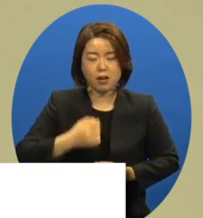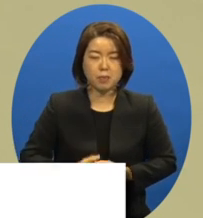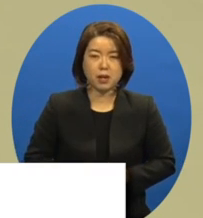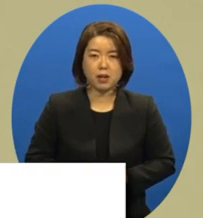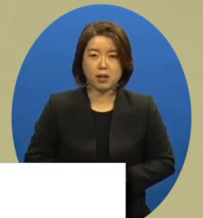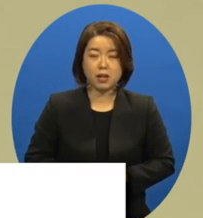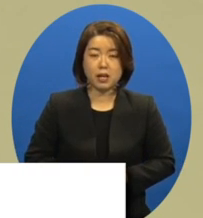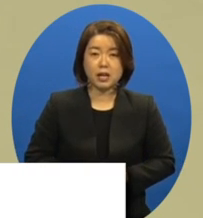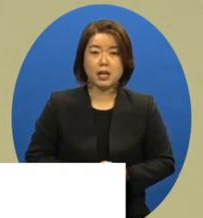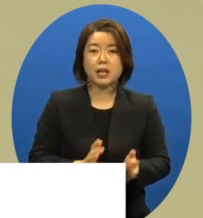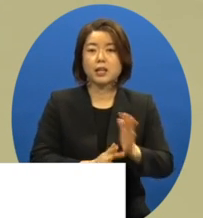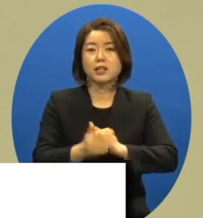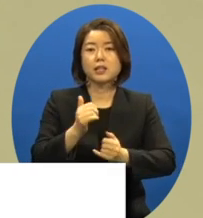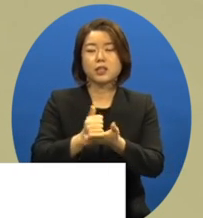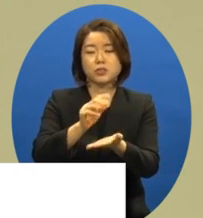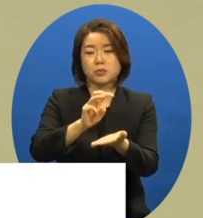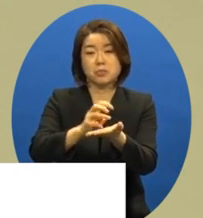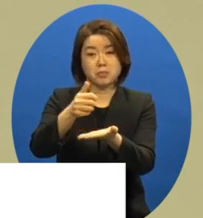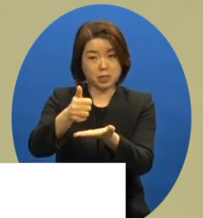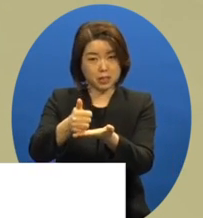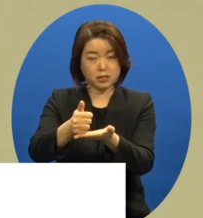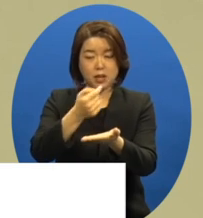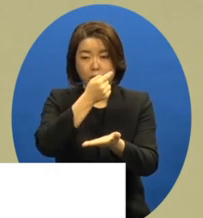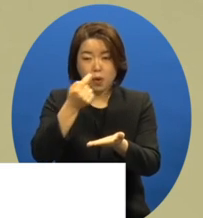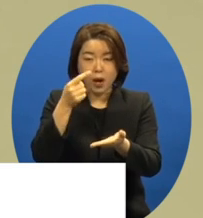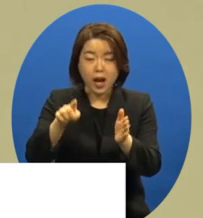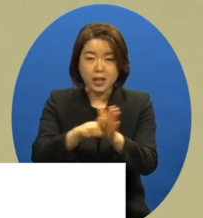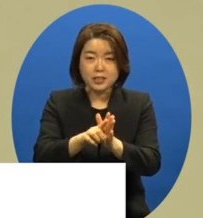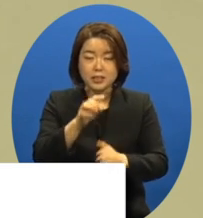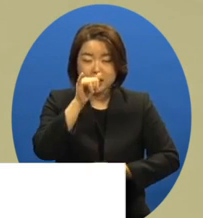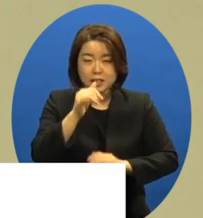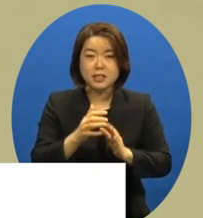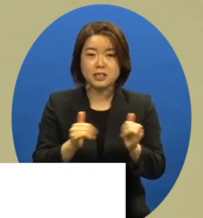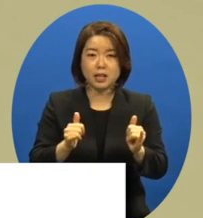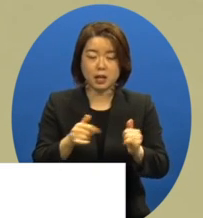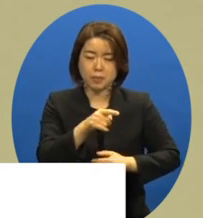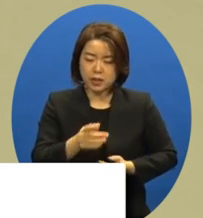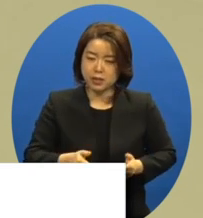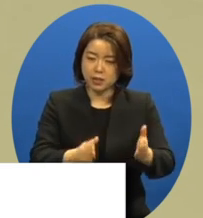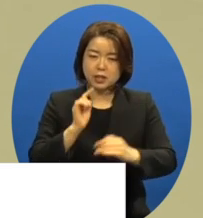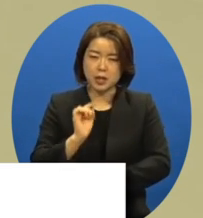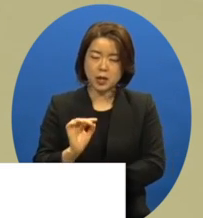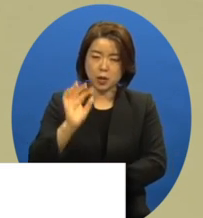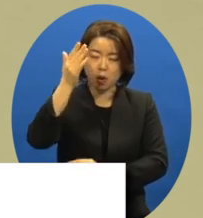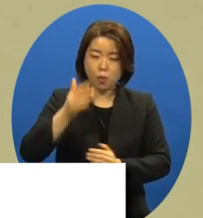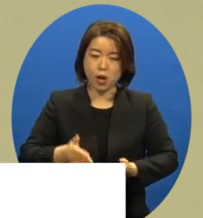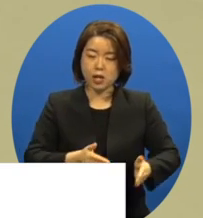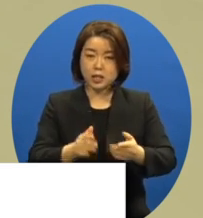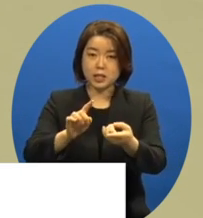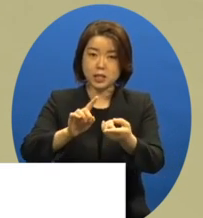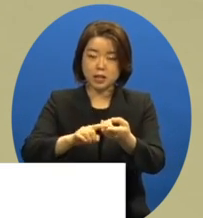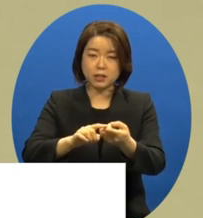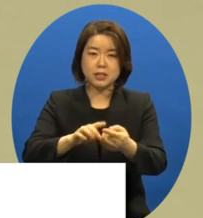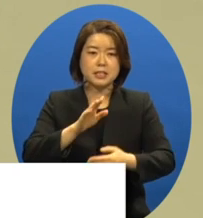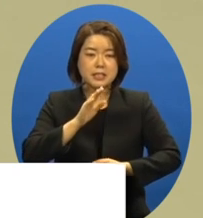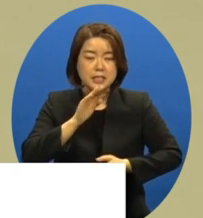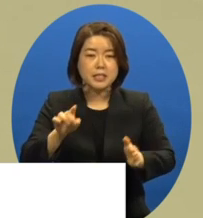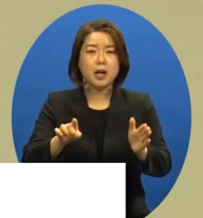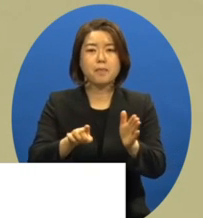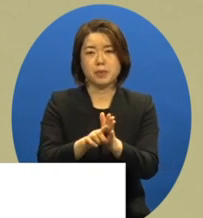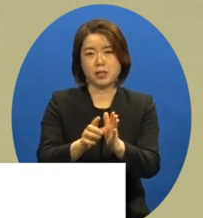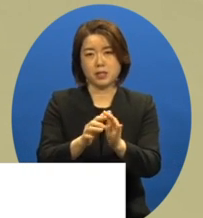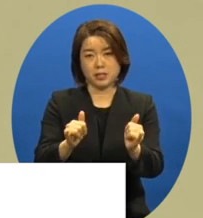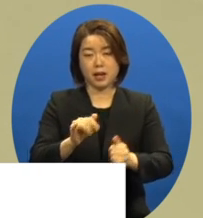예수님이 메시아라는 확신이 있는 사람, 그 길이 영광의 길임을 진짜 믿는 사람만 주님을